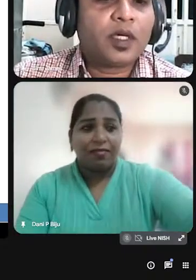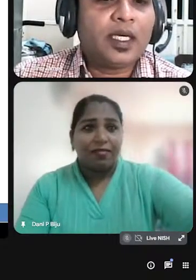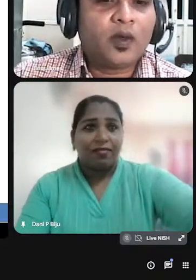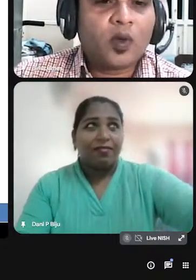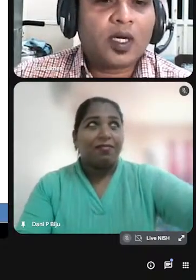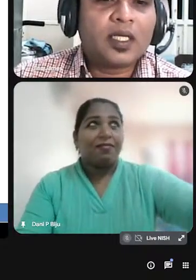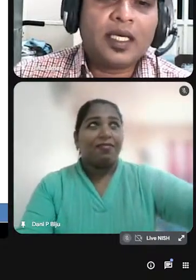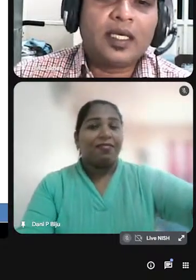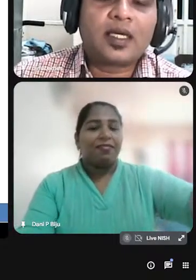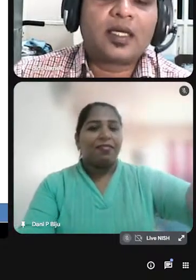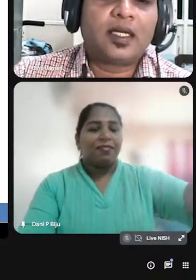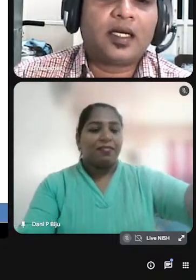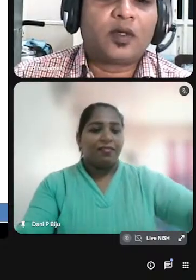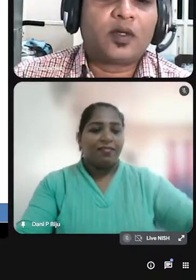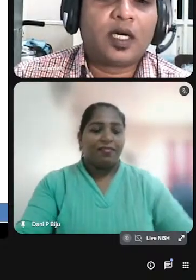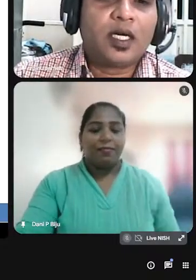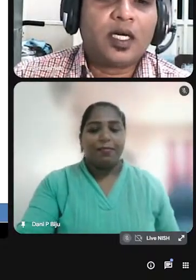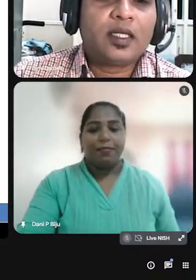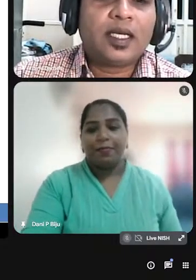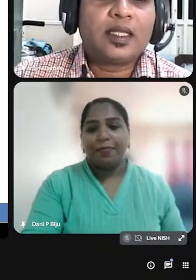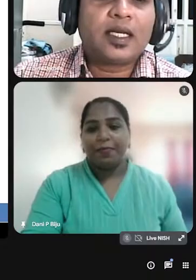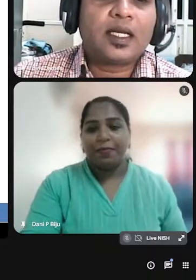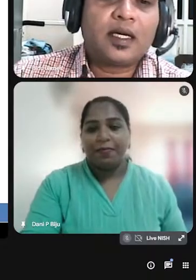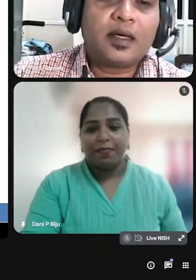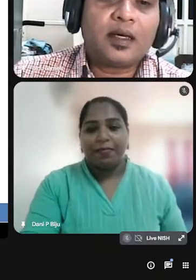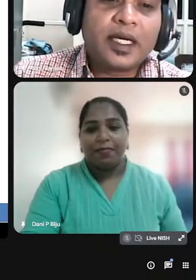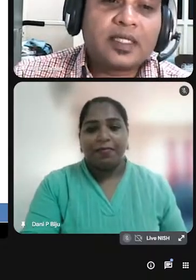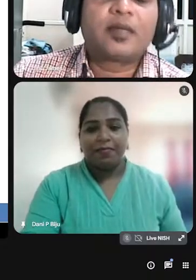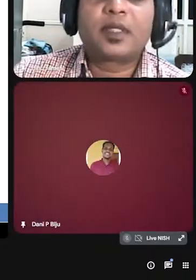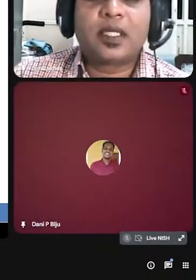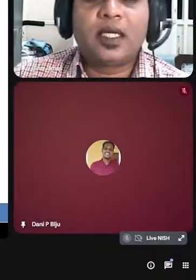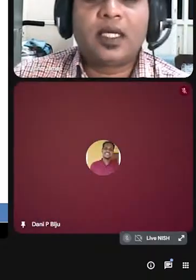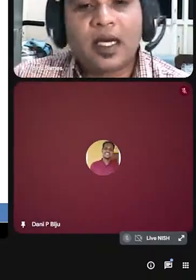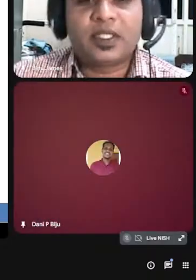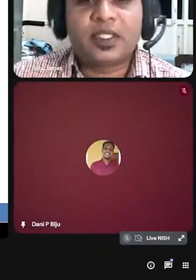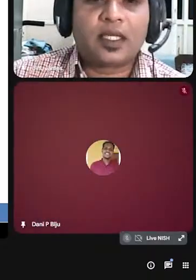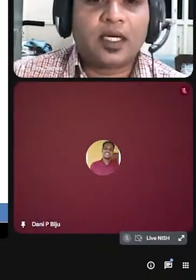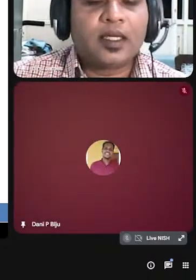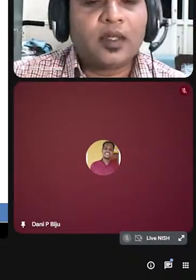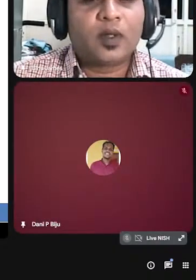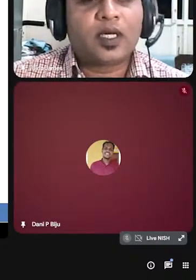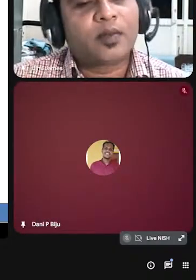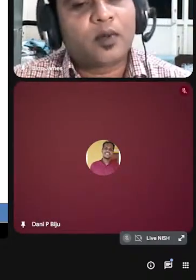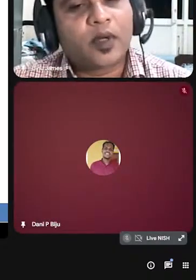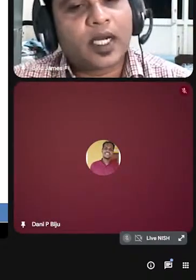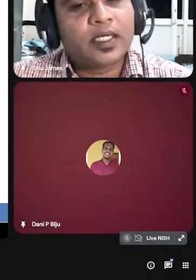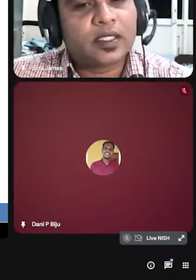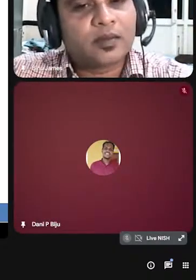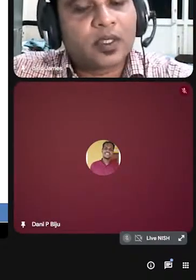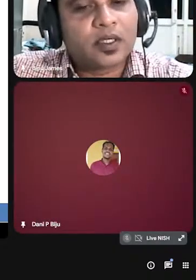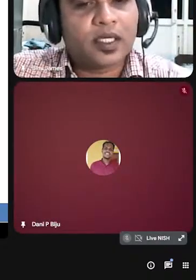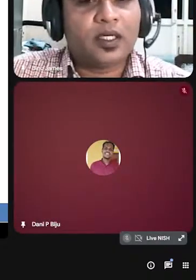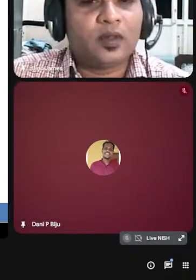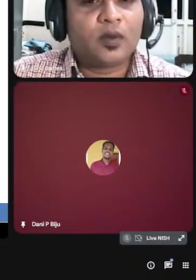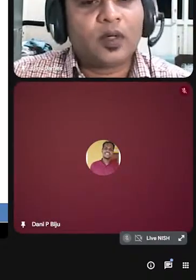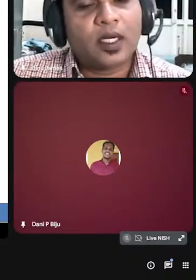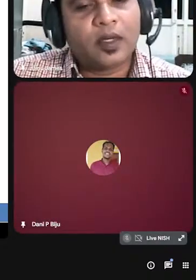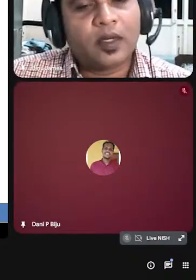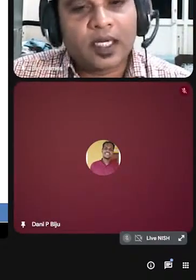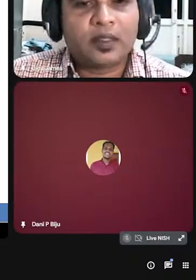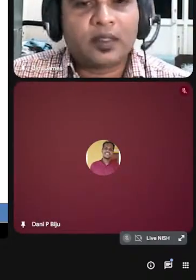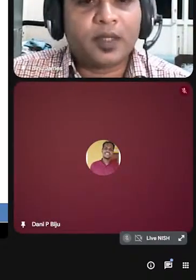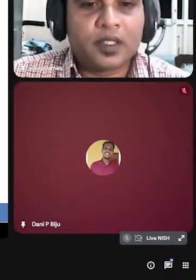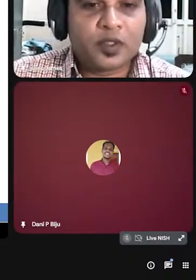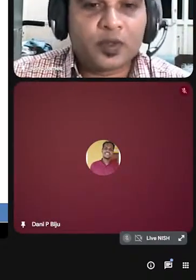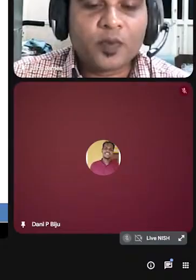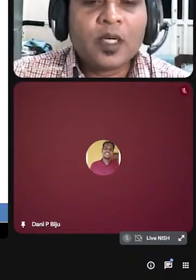അതോടൊപ്പം ഈ രോഗ നിയന്ത്രണത്തിനായിട്ടുള്ള നിരന്തര പരിശ്രമത്തിന്റെ ആവശ്യകത എന്തുകൊണ്ടാണ്. ഇപ്പോൾ ഒരാഴ്ച നമ്മൾ ട്രീറ്റ് ചെയ്തു, അല്ലെങ്കിൽ